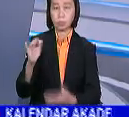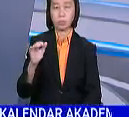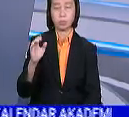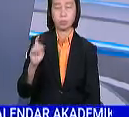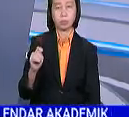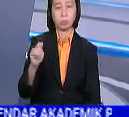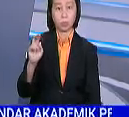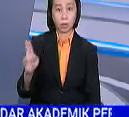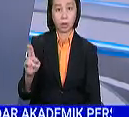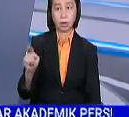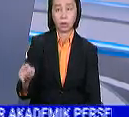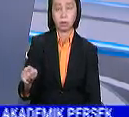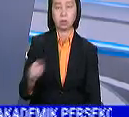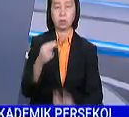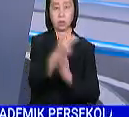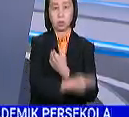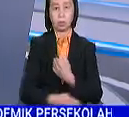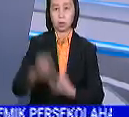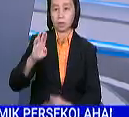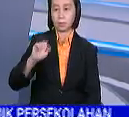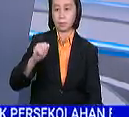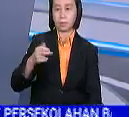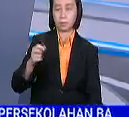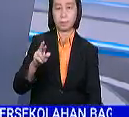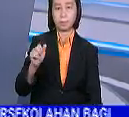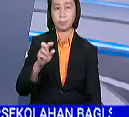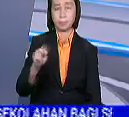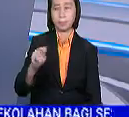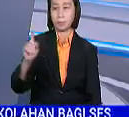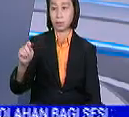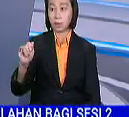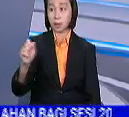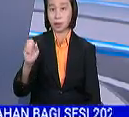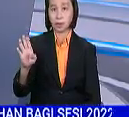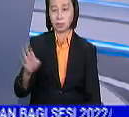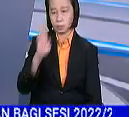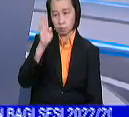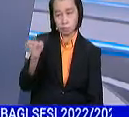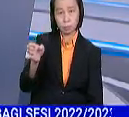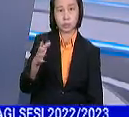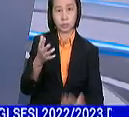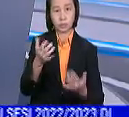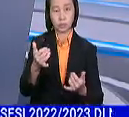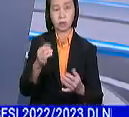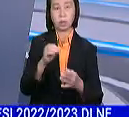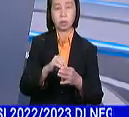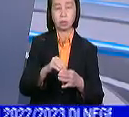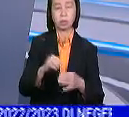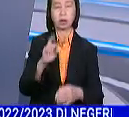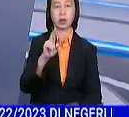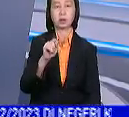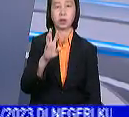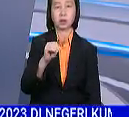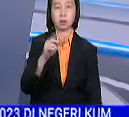terutama yang dipatok Negeri tunpah industri menjadi fokus hari ini langsung di studio Ultimate